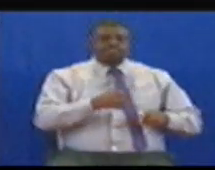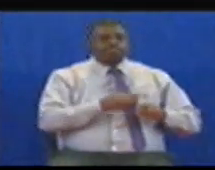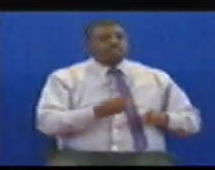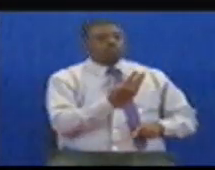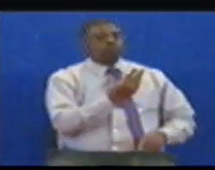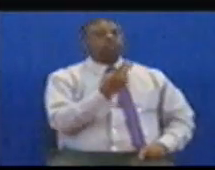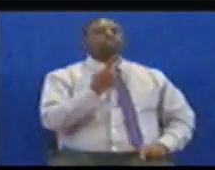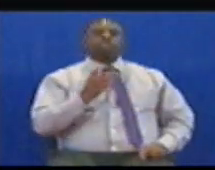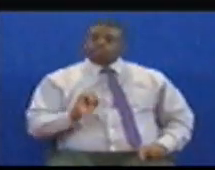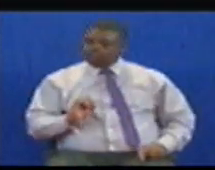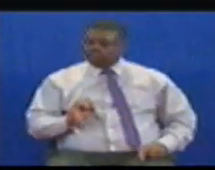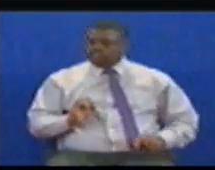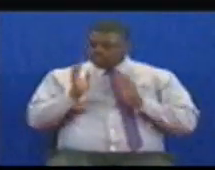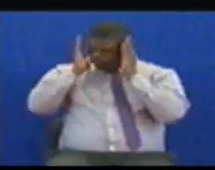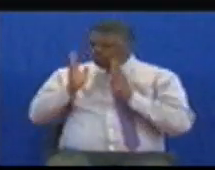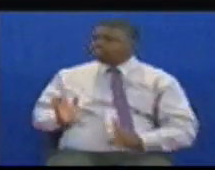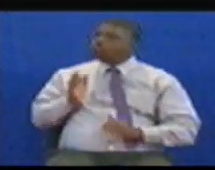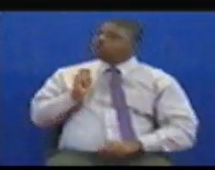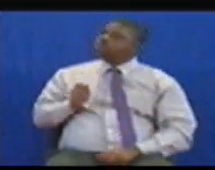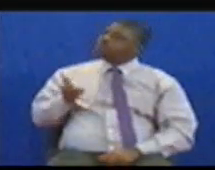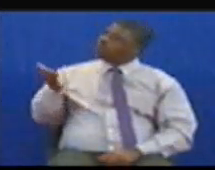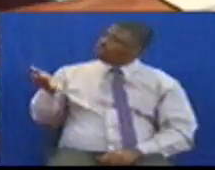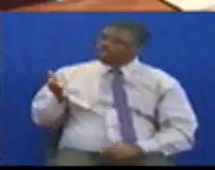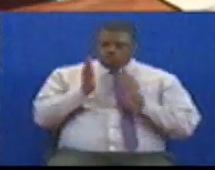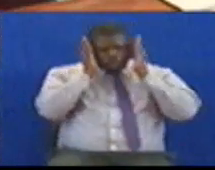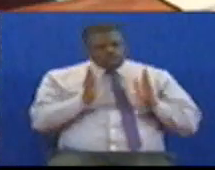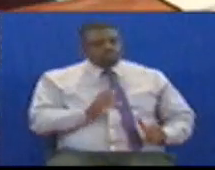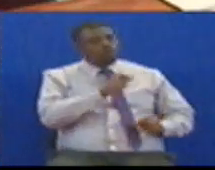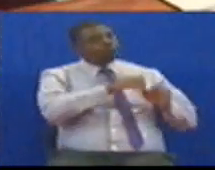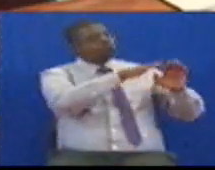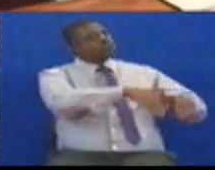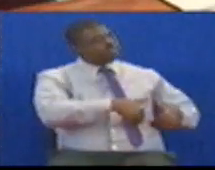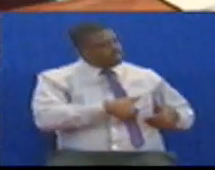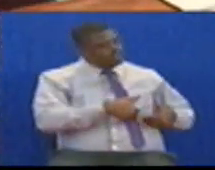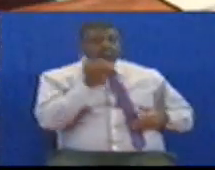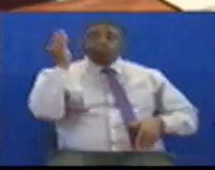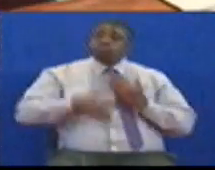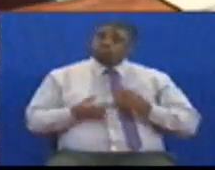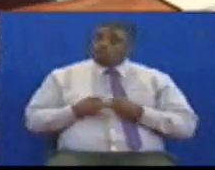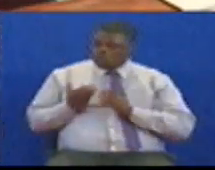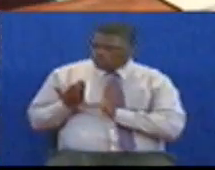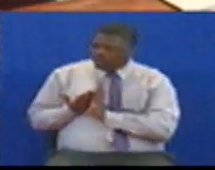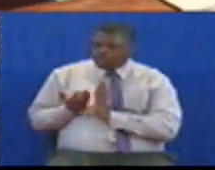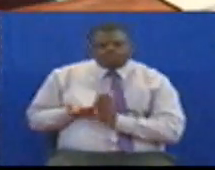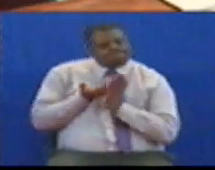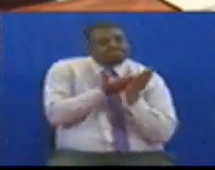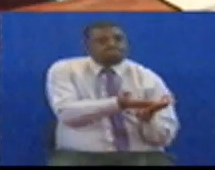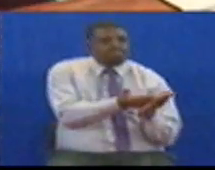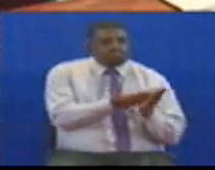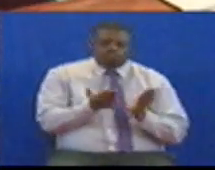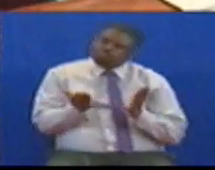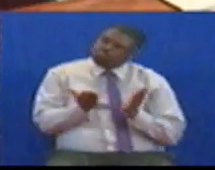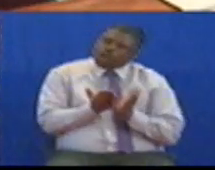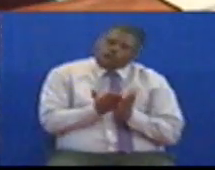700,156,320. Mheshimiwa Spika na waheshimiwa wabunge, mwisho naomba kuwasilisha maombi